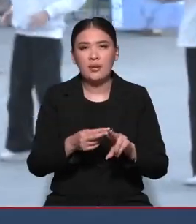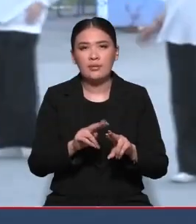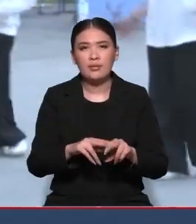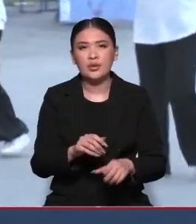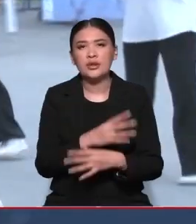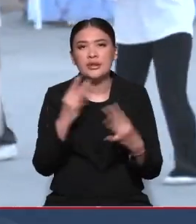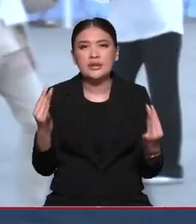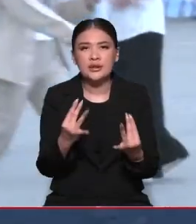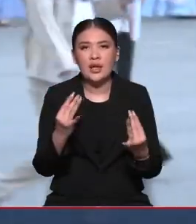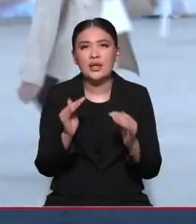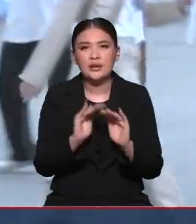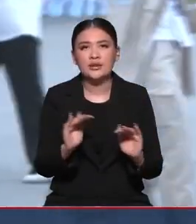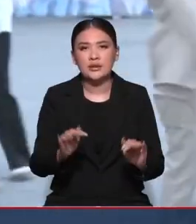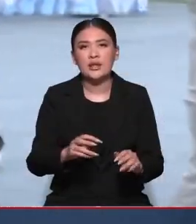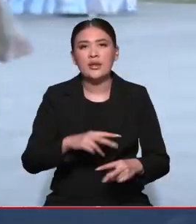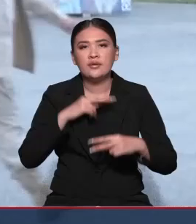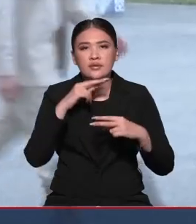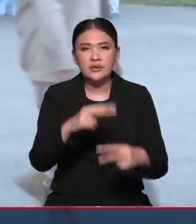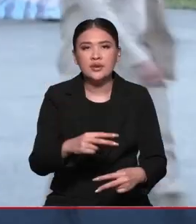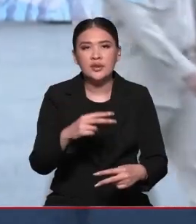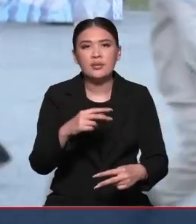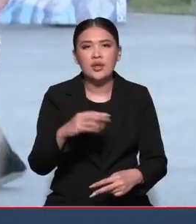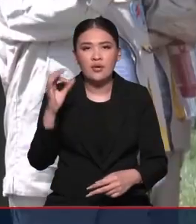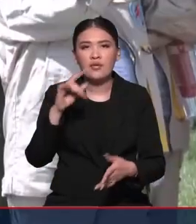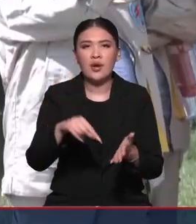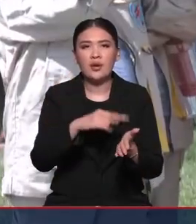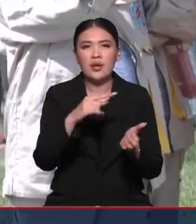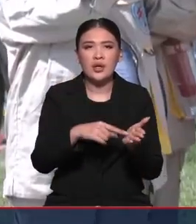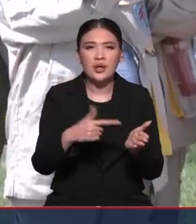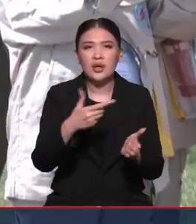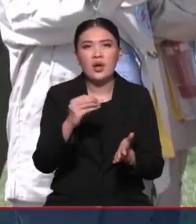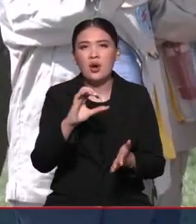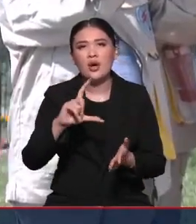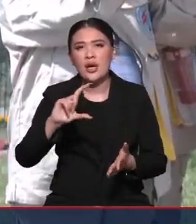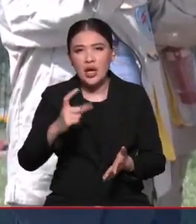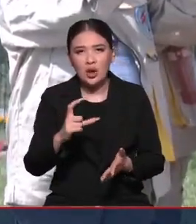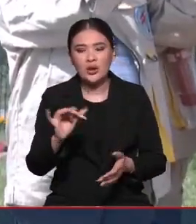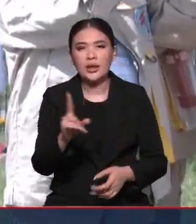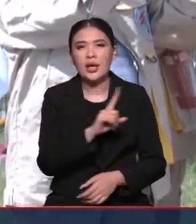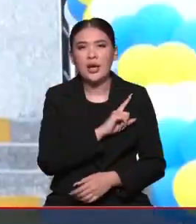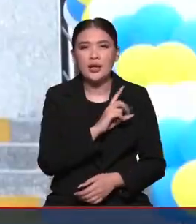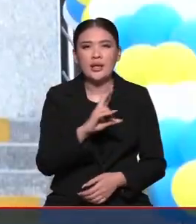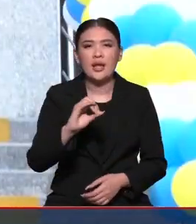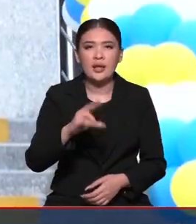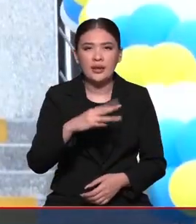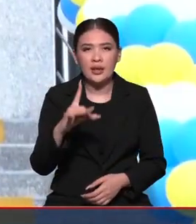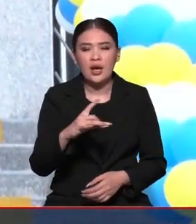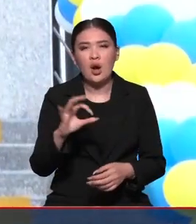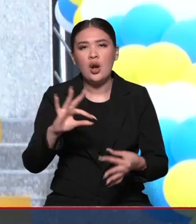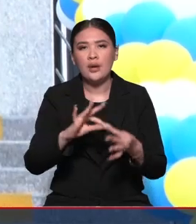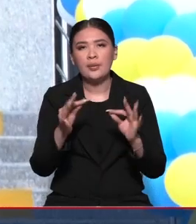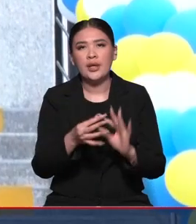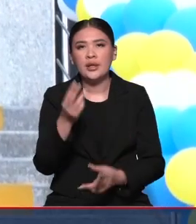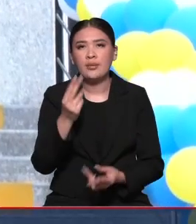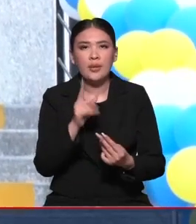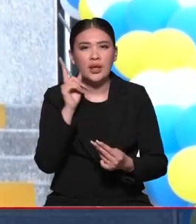интереса детей к геологии привлечение их внимания к вопросам геоэкологии и охраны недр Олимпиада молодых Геологов